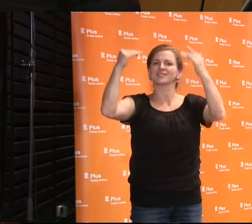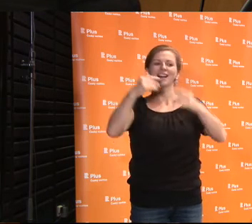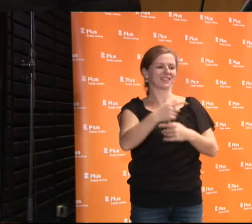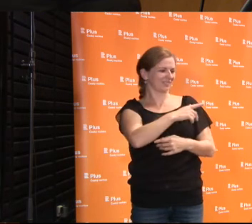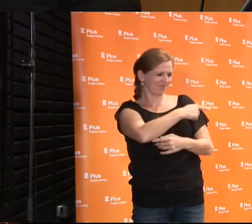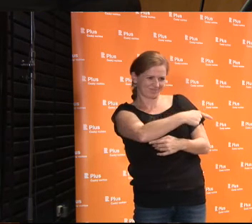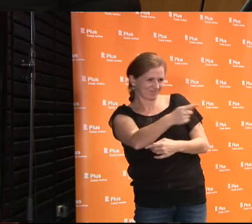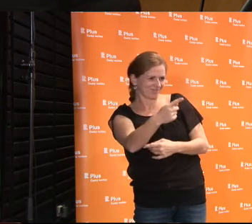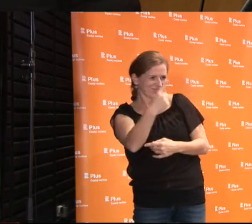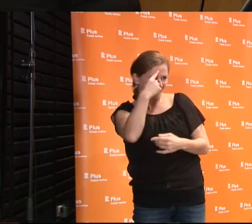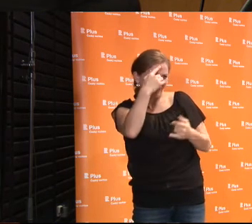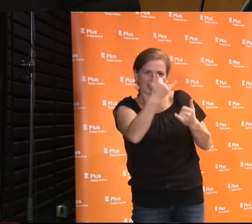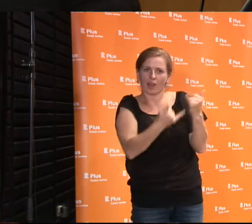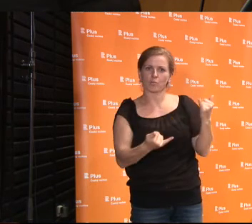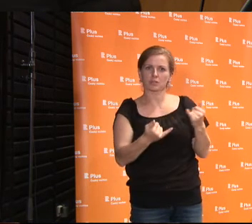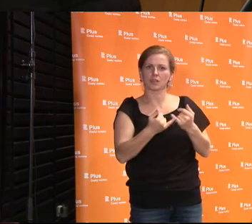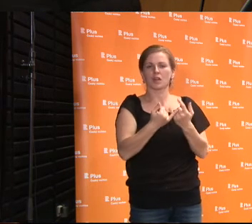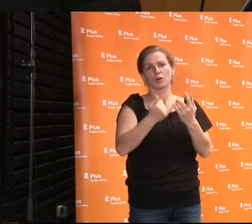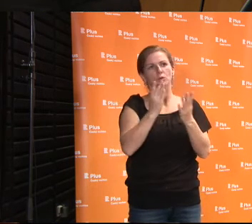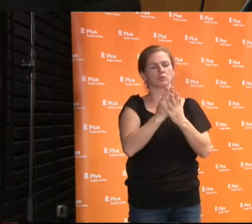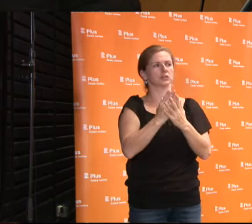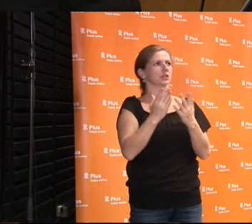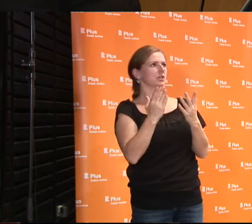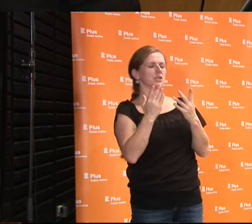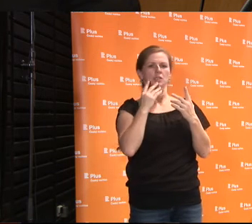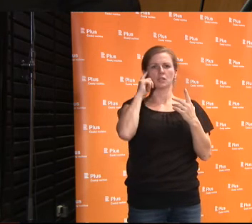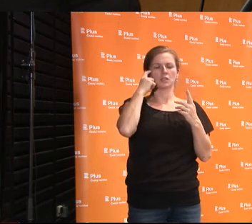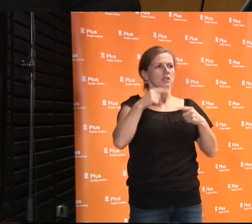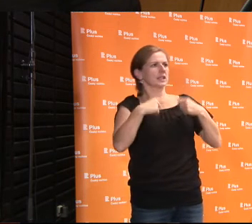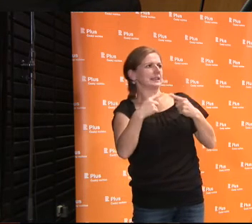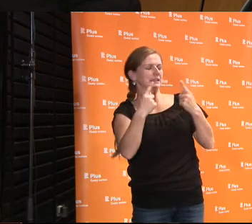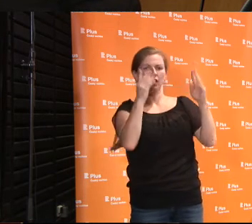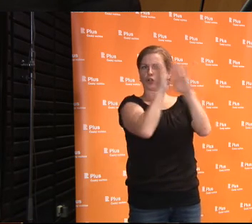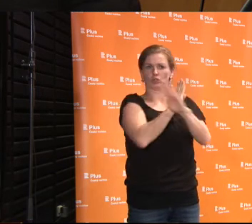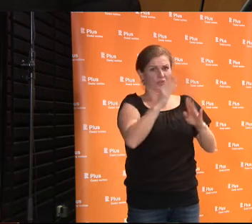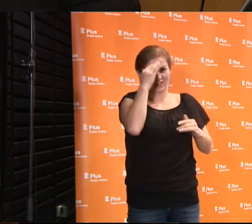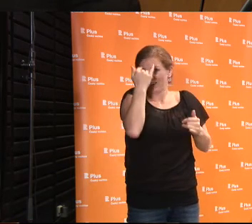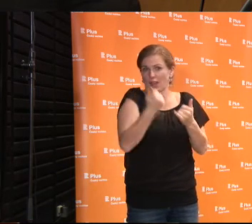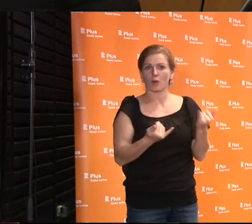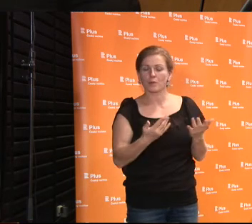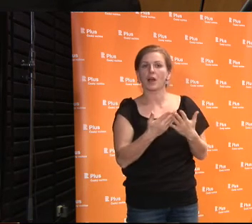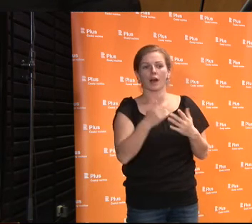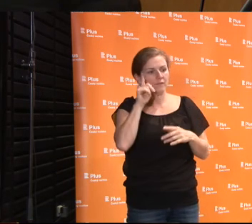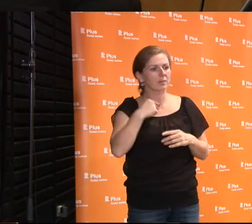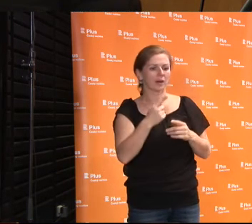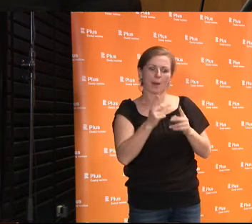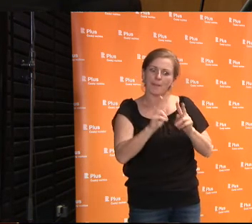rozhodovat, školství na to není nastartovaný, pořád se bavíme o tom, jak by to bylo skvělý tu generaci vychovat, ale pořád to ještě